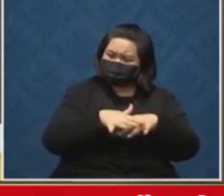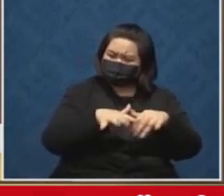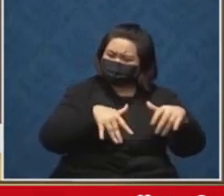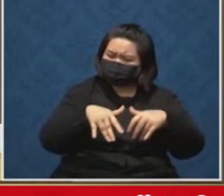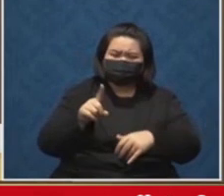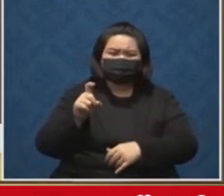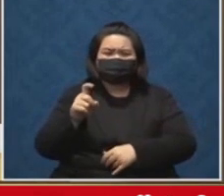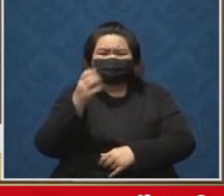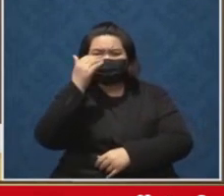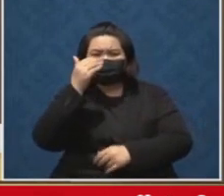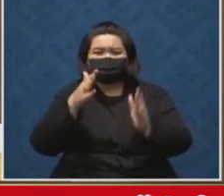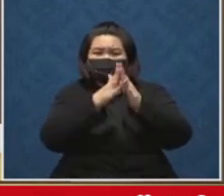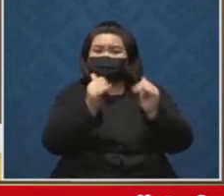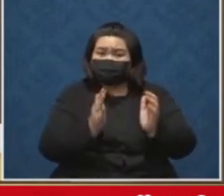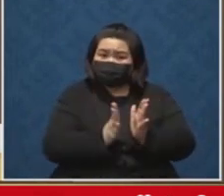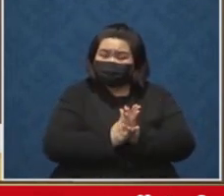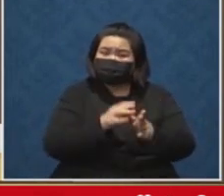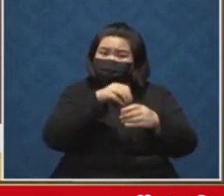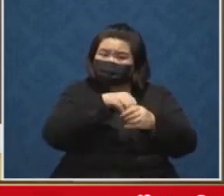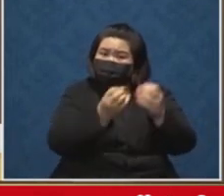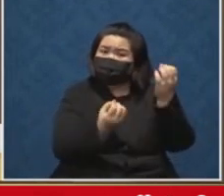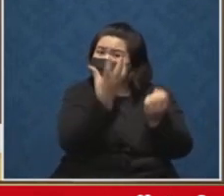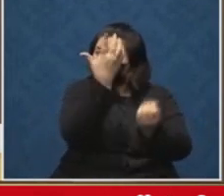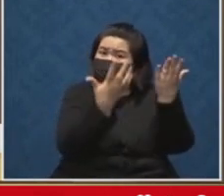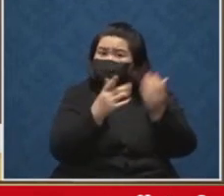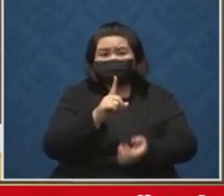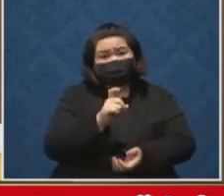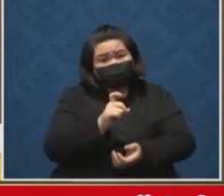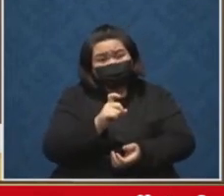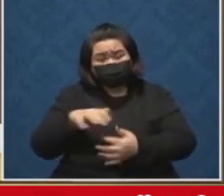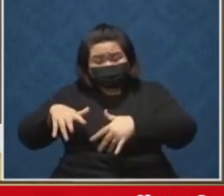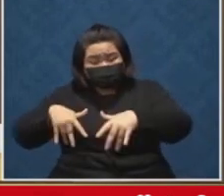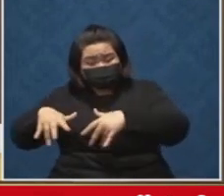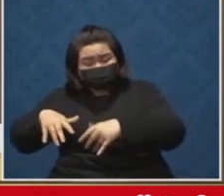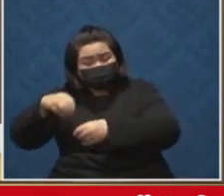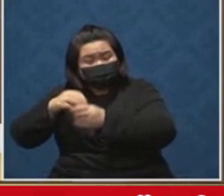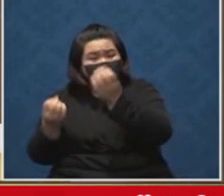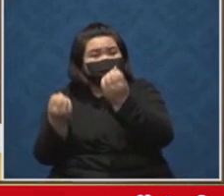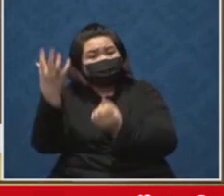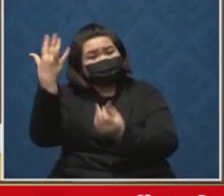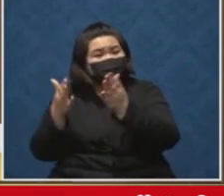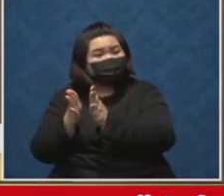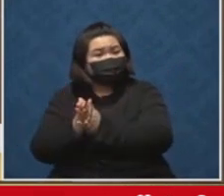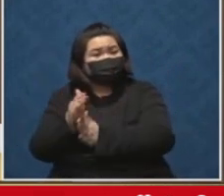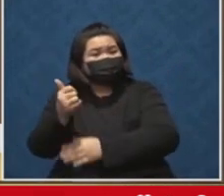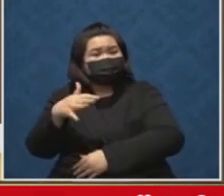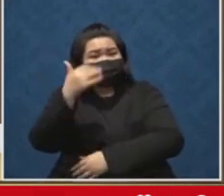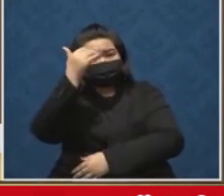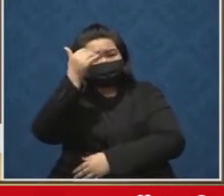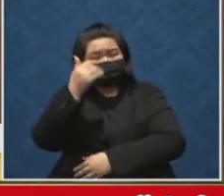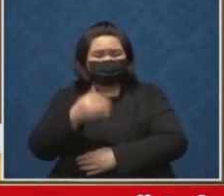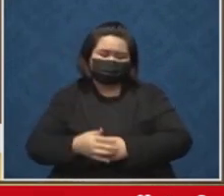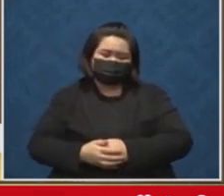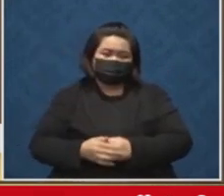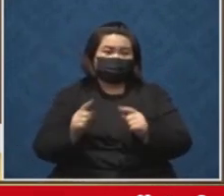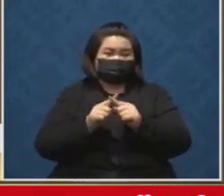ระหว่างวัดกับป่าไม้ระหว่างชาวบ้านกับป่าไม้ซึ่งวันนี้ก็เป็นเขตอยู่